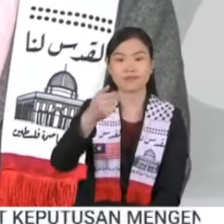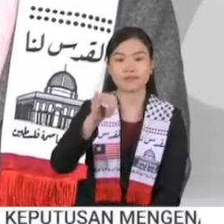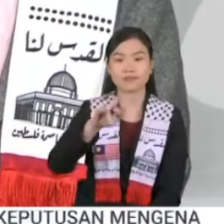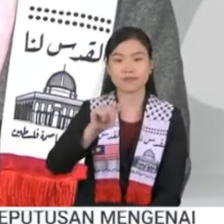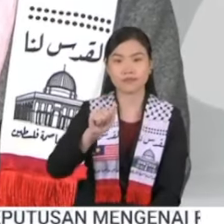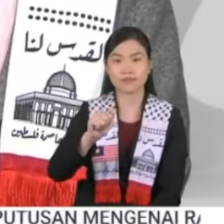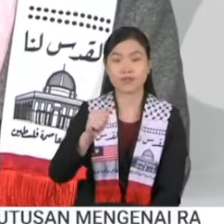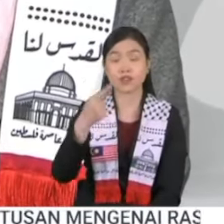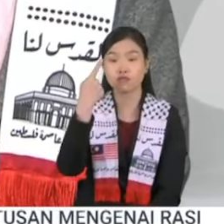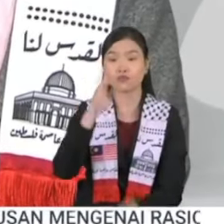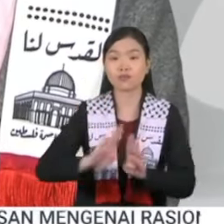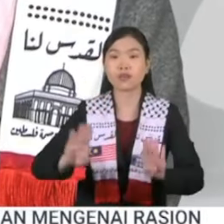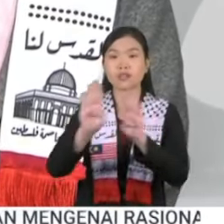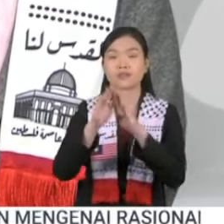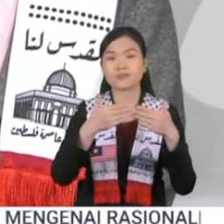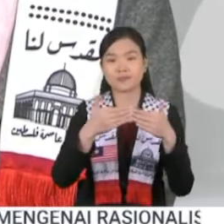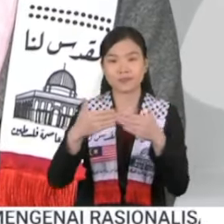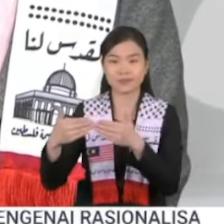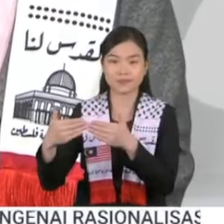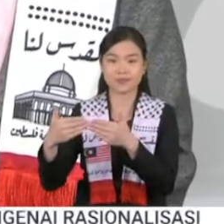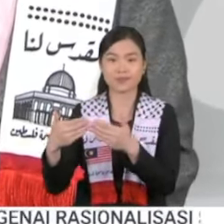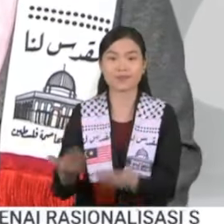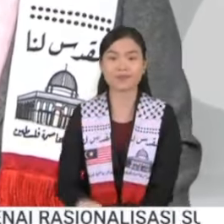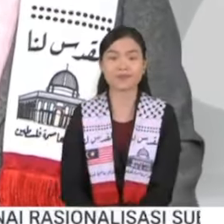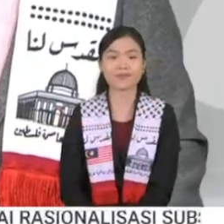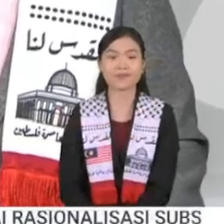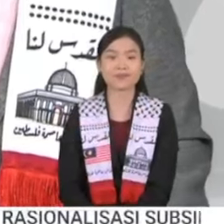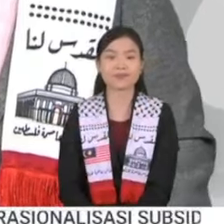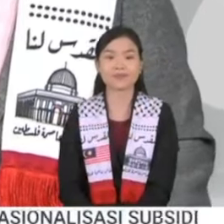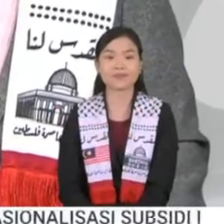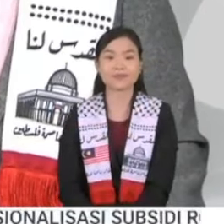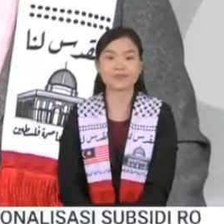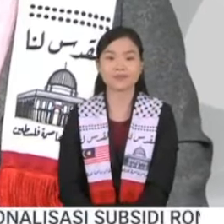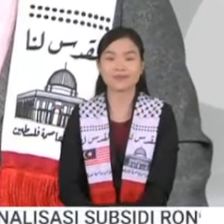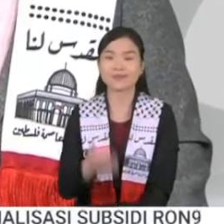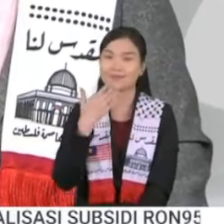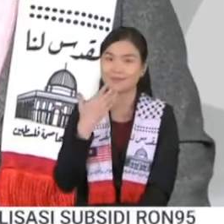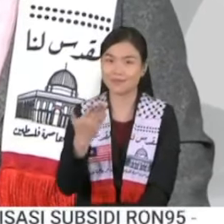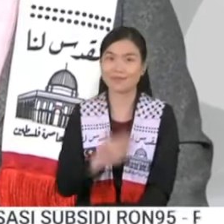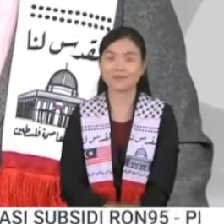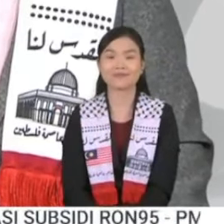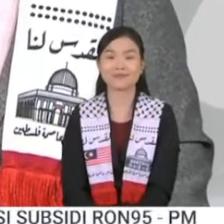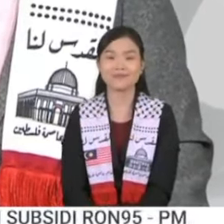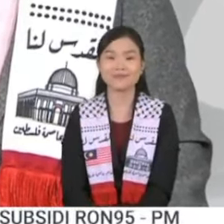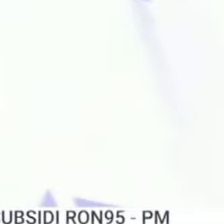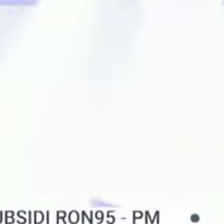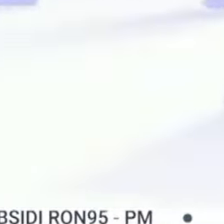untuk perkembangan berita selanjutnya. Zahira, silakan. Baik, terima kasih, Buma.